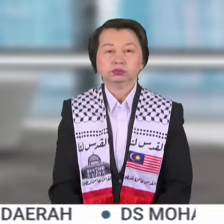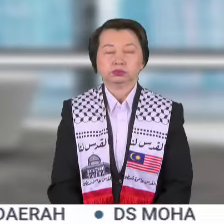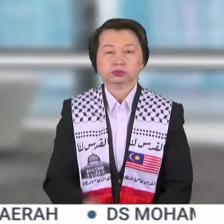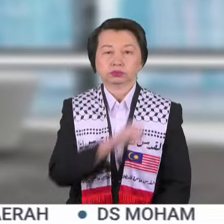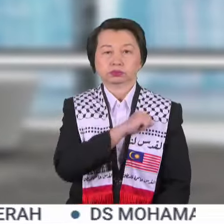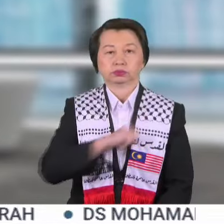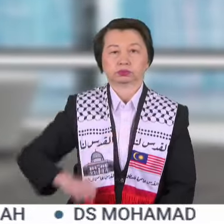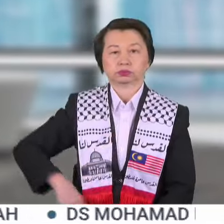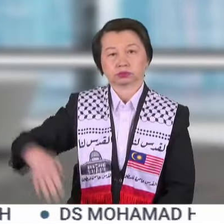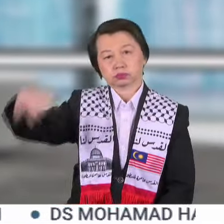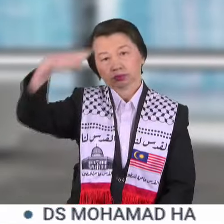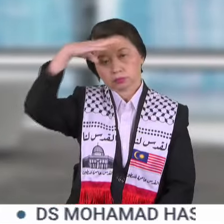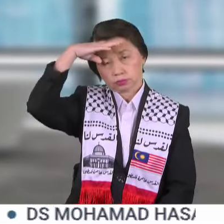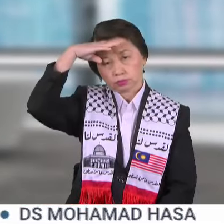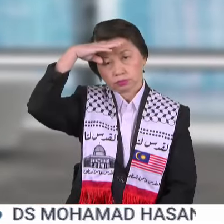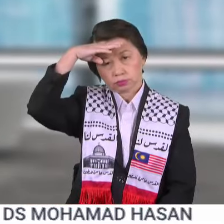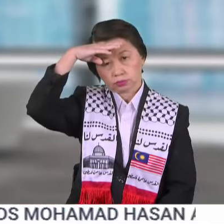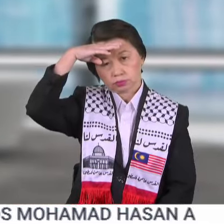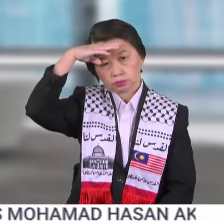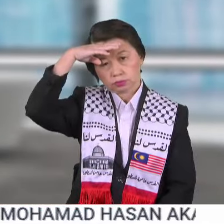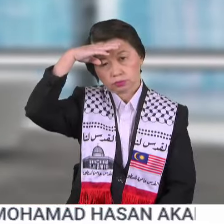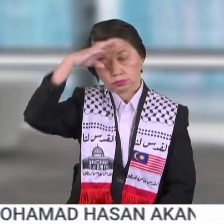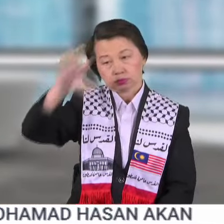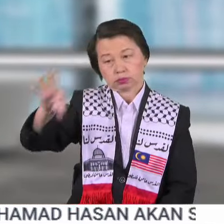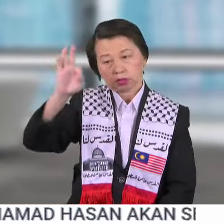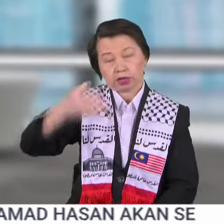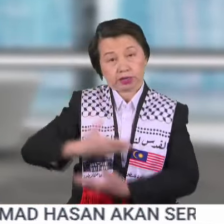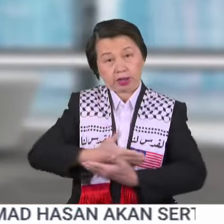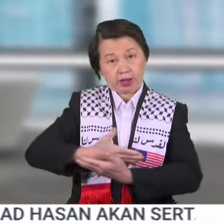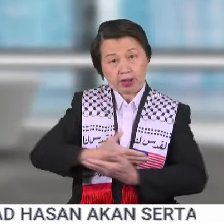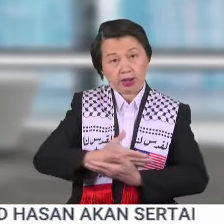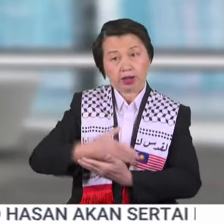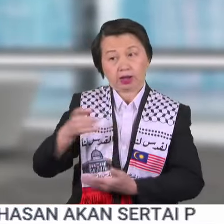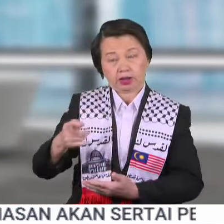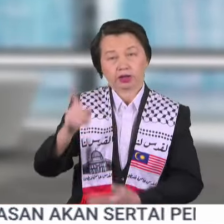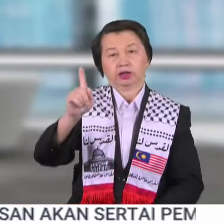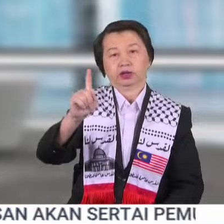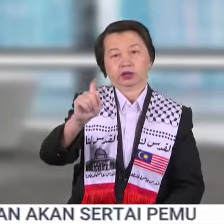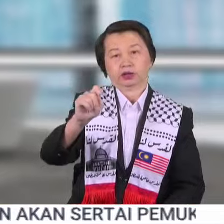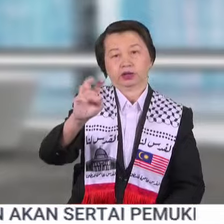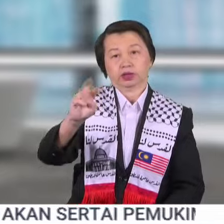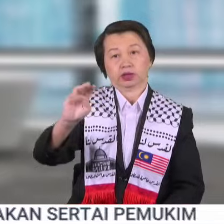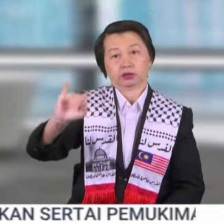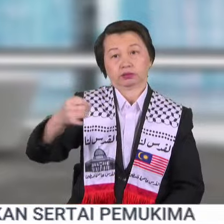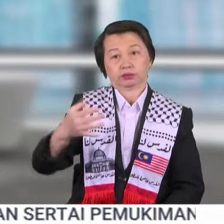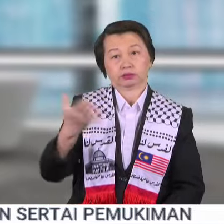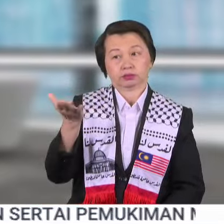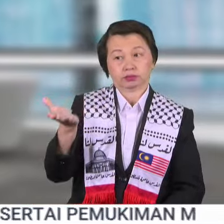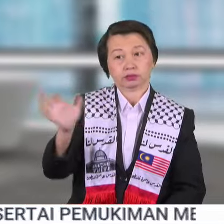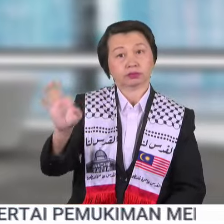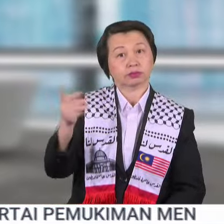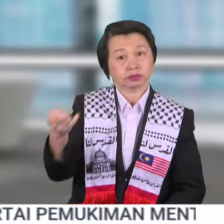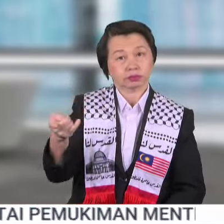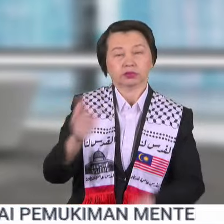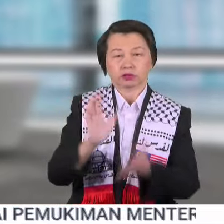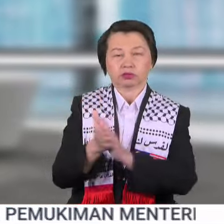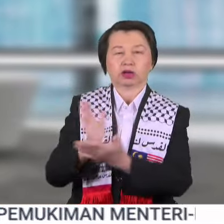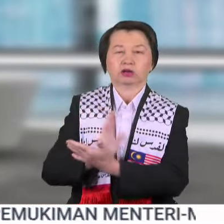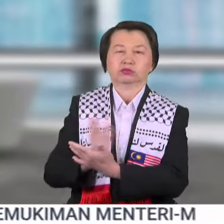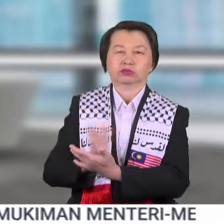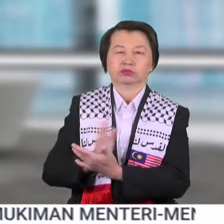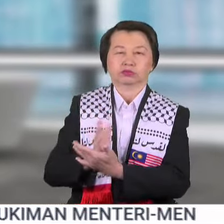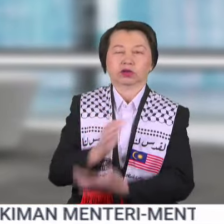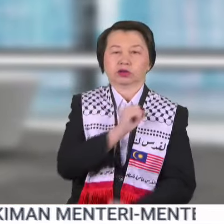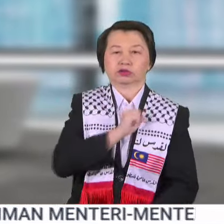Sultan Johor Sultan Ibrahim Sultan Iskandar berkenan melantik anakanda Baginda Tengku mahkota Johor Tengku Ismail Sultan Ibrahim sebagai pemangku